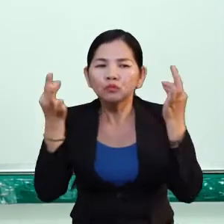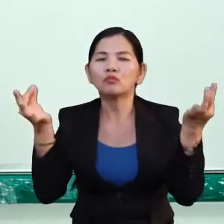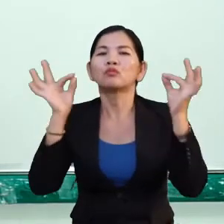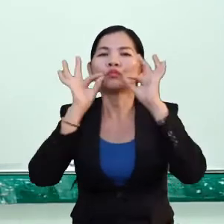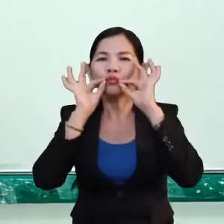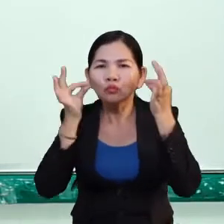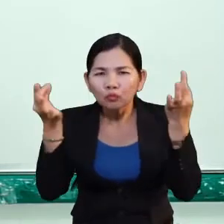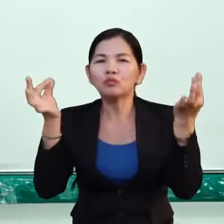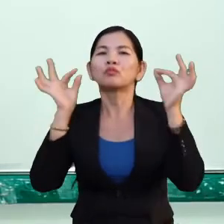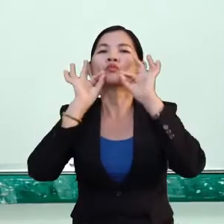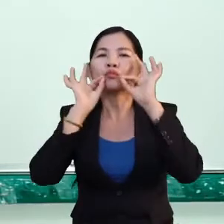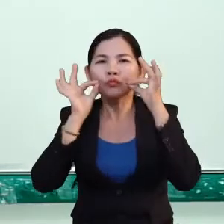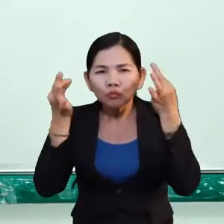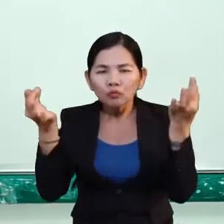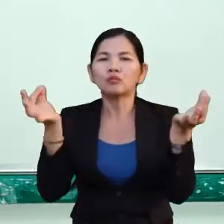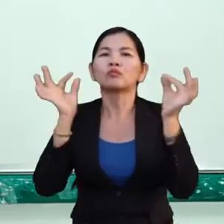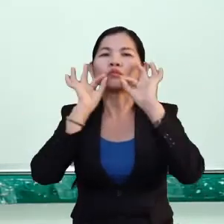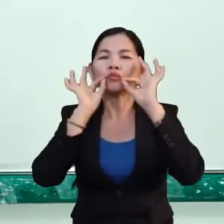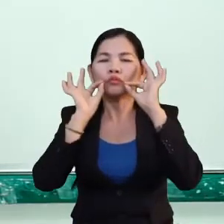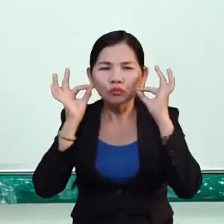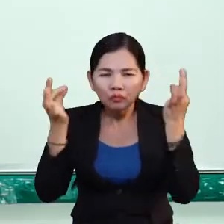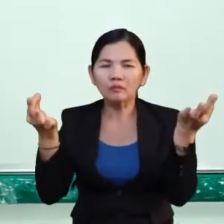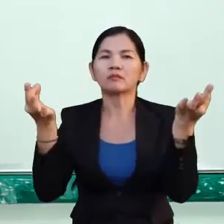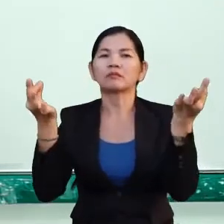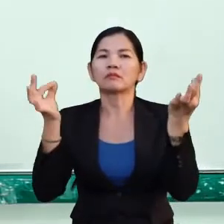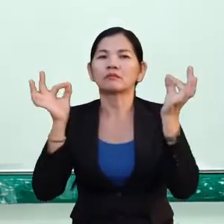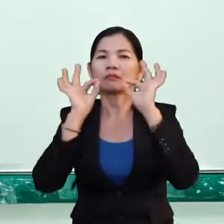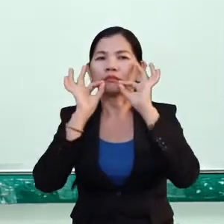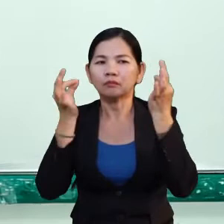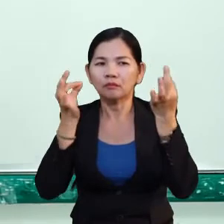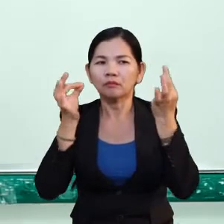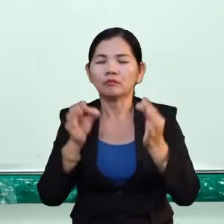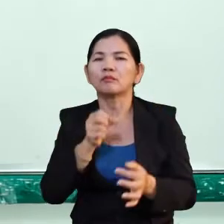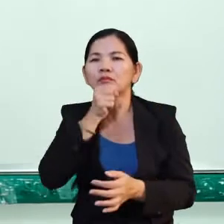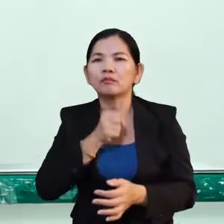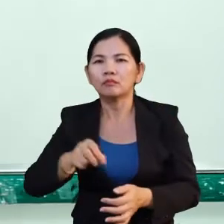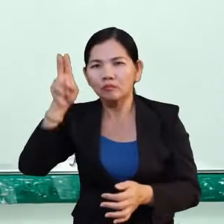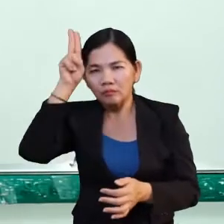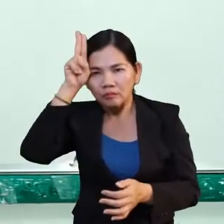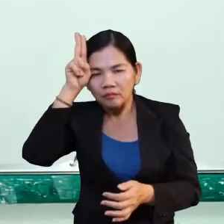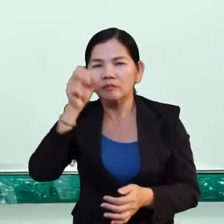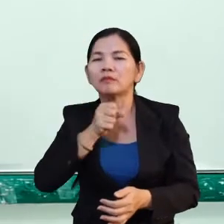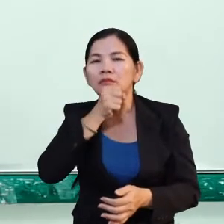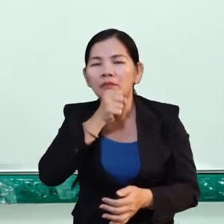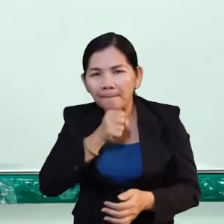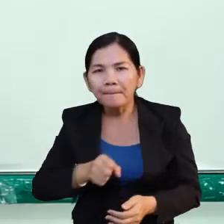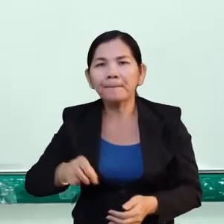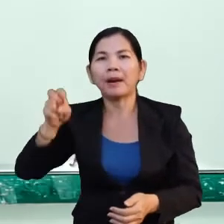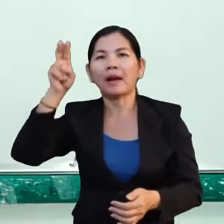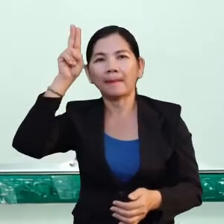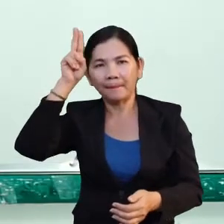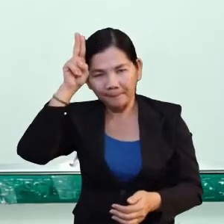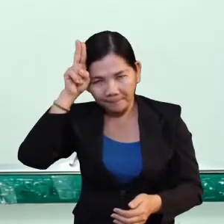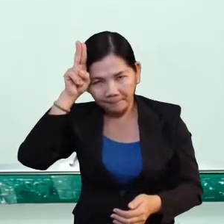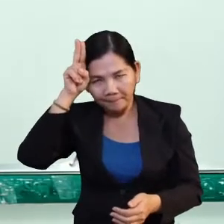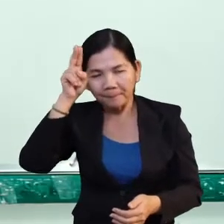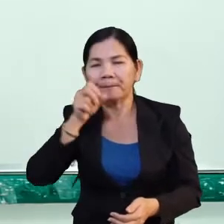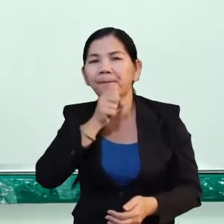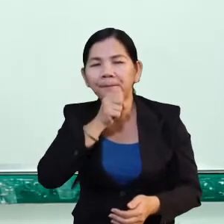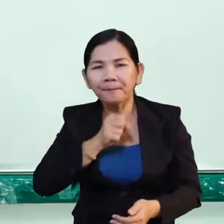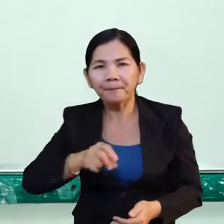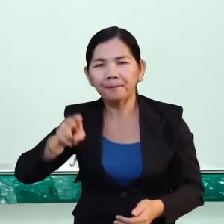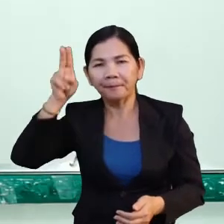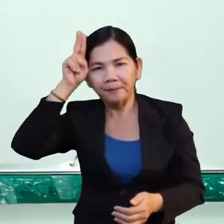មៀវមៀវឆ្មាស្រែកមៀវមៀវប៉ប៉ែអម៉ែប៉ប៉ែអ